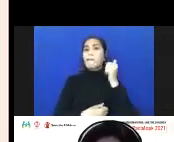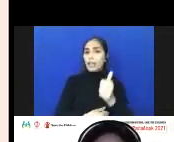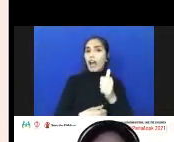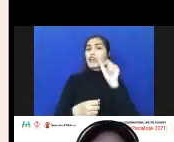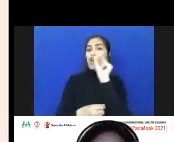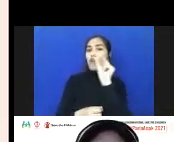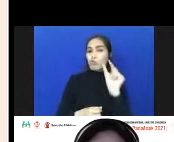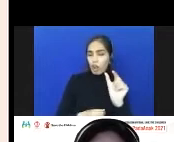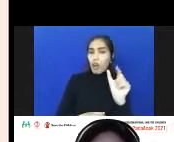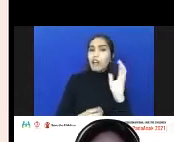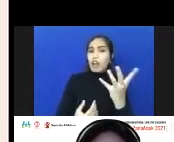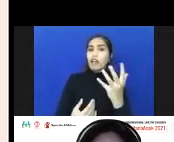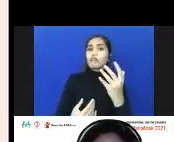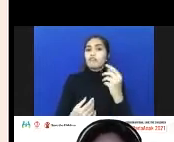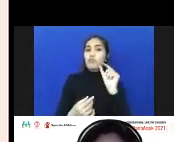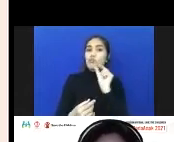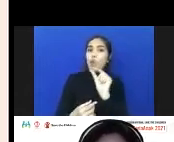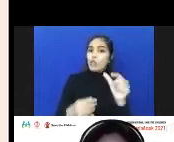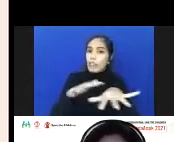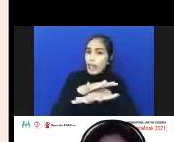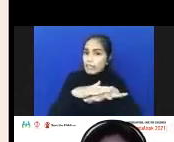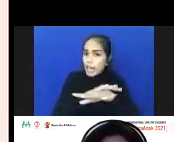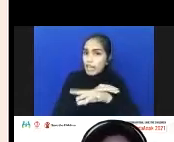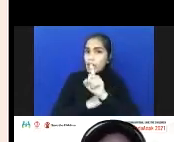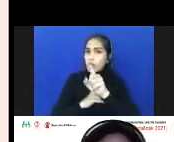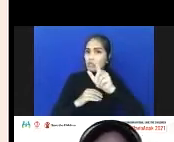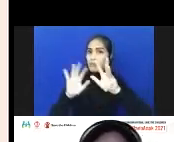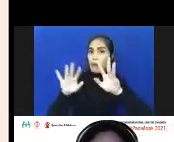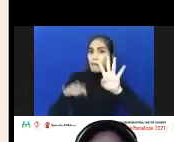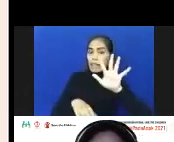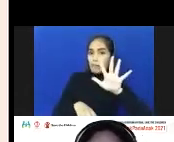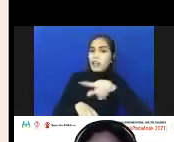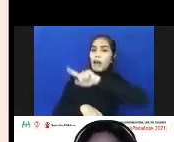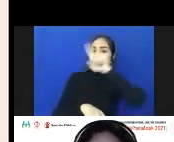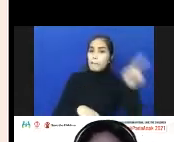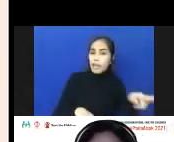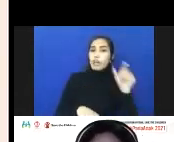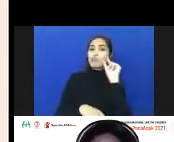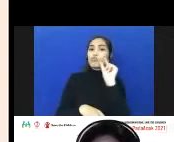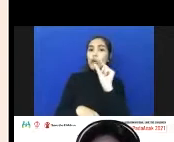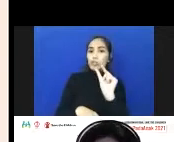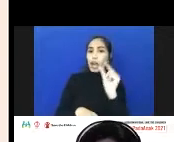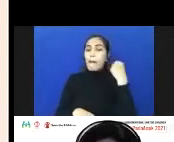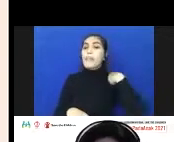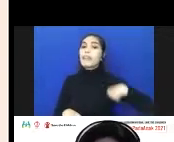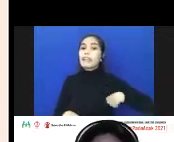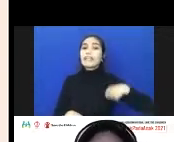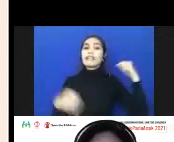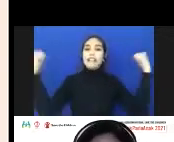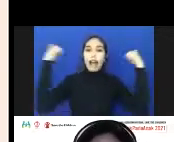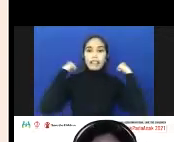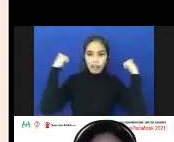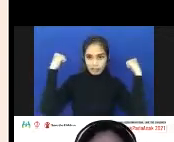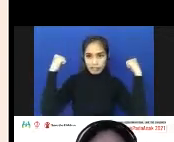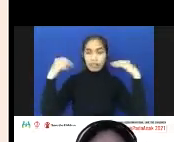Indonesia, mulai dari Undang-Undang Dasar 1945 sampai dengan Peraturan Menteri Kesehatan, di